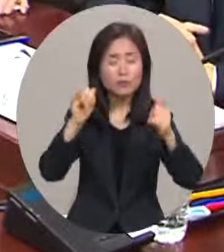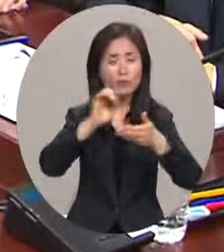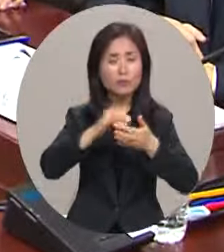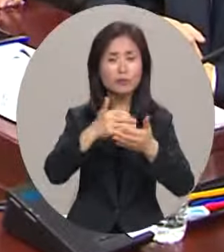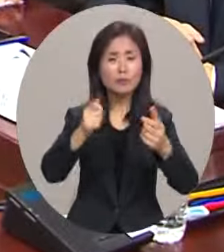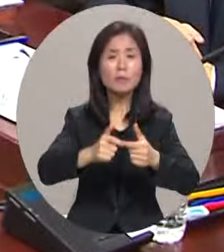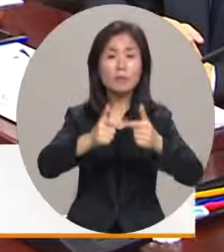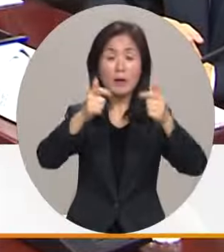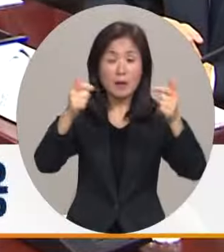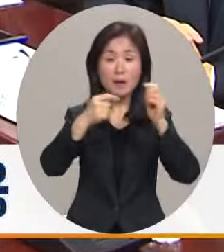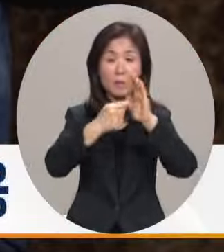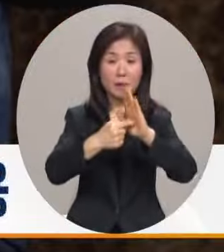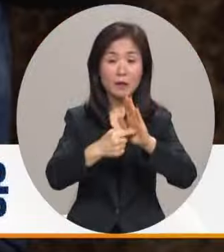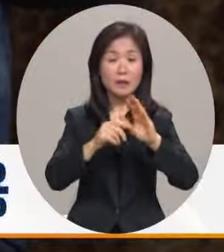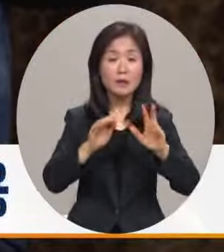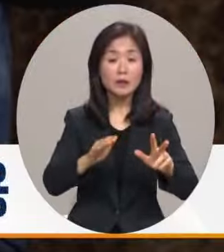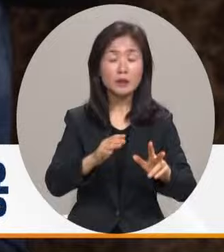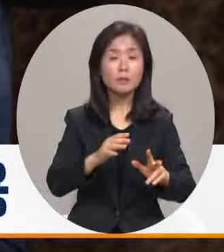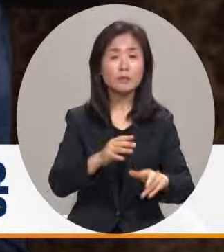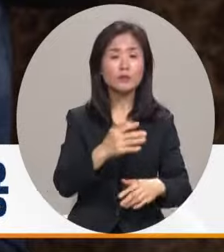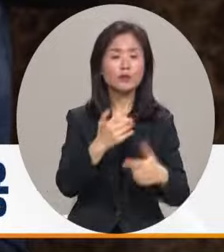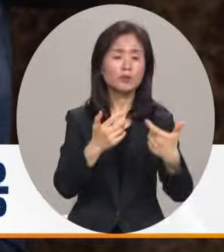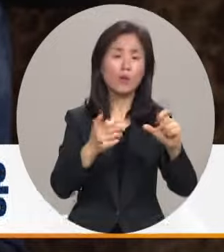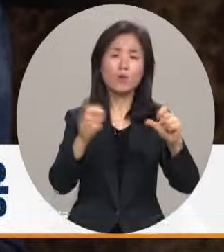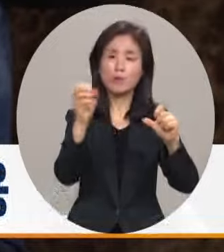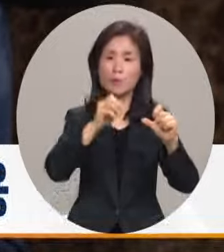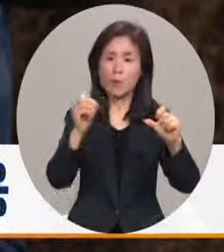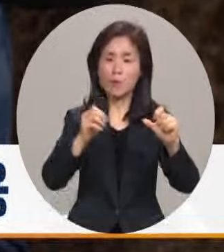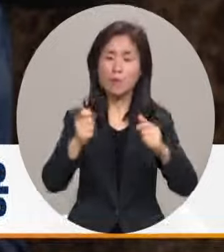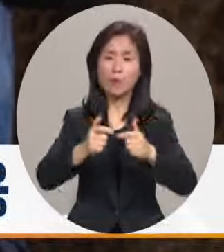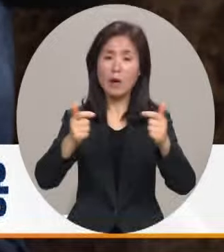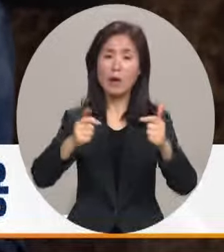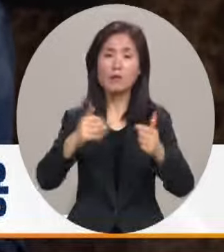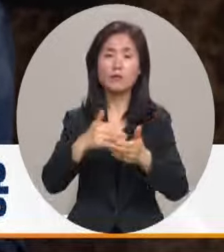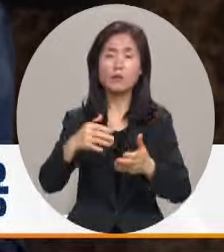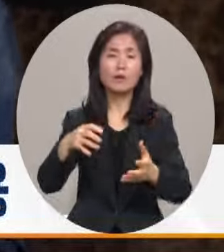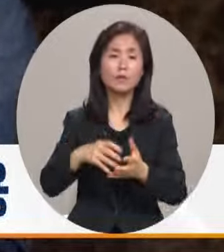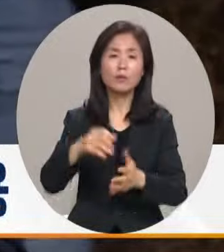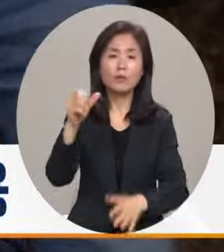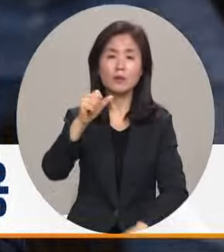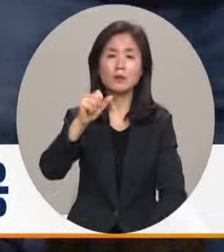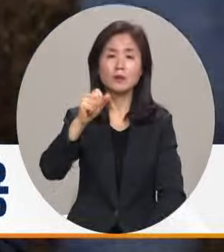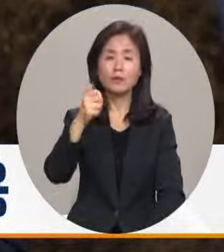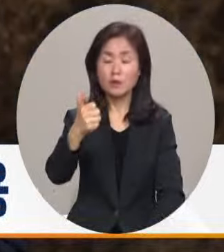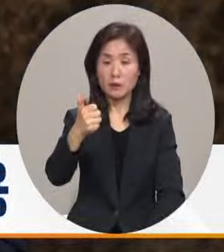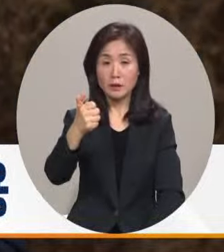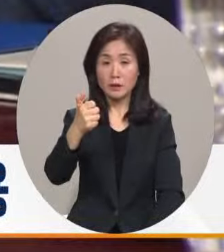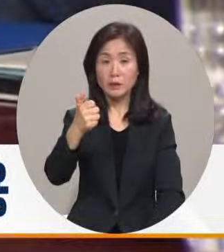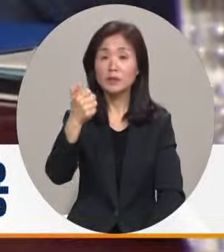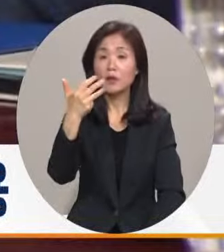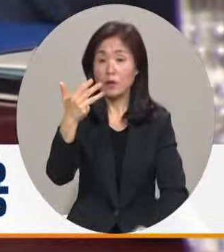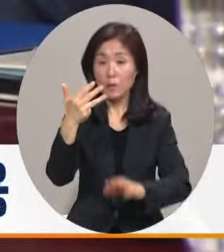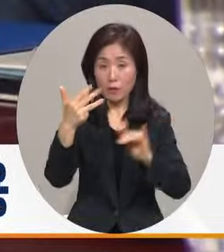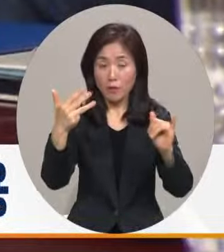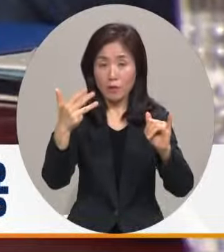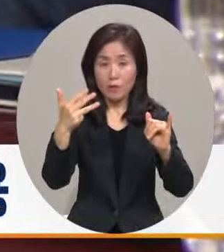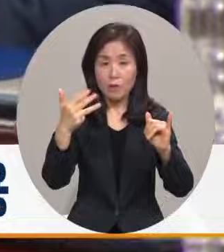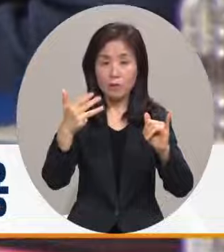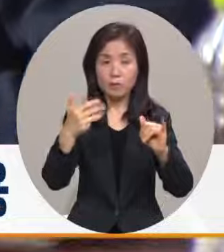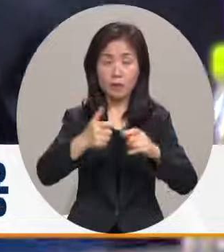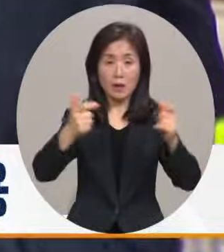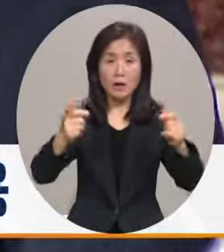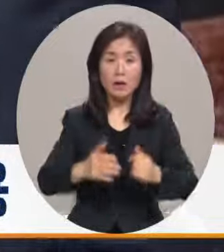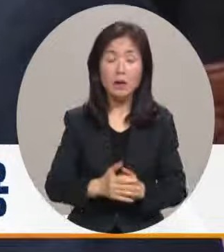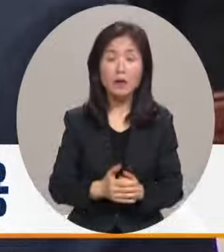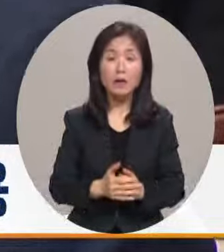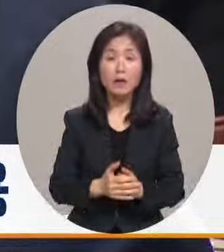총정원인 3,058명에서 65%가량 늘어나 5,058명이 되는 겁니다. 적용 시기는 당장